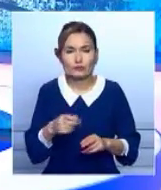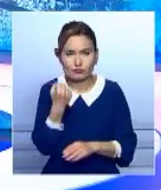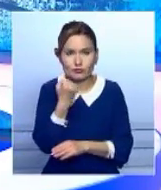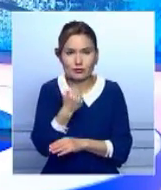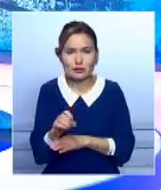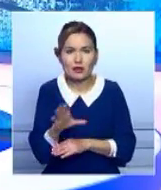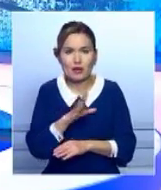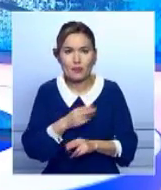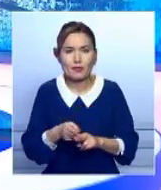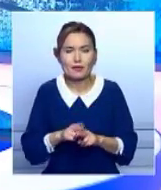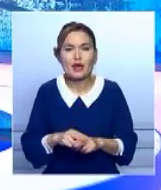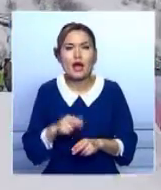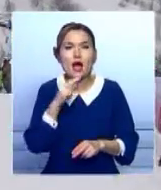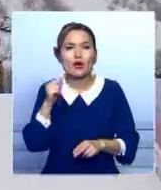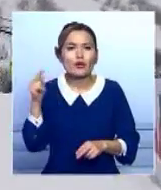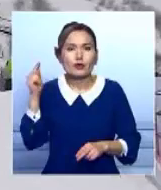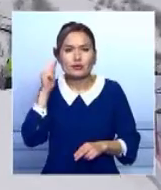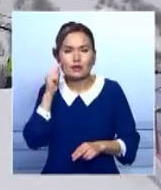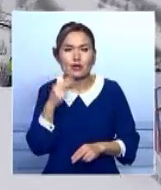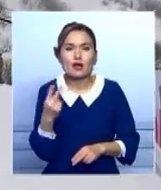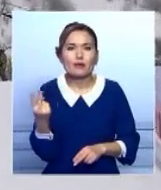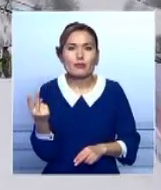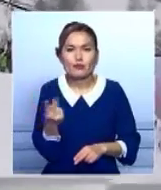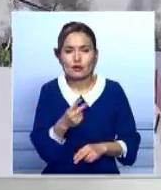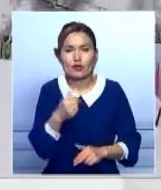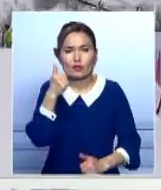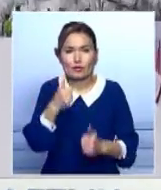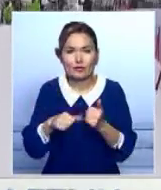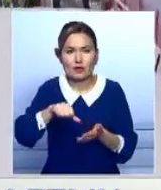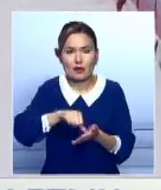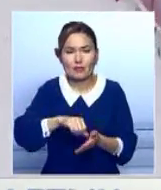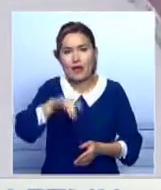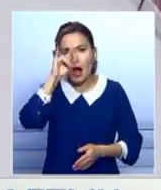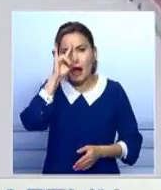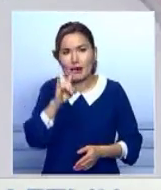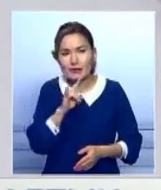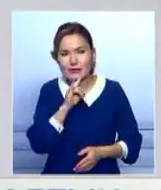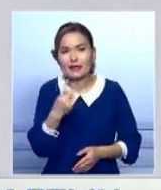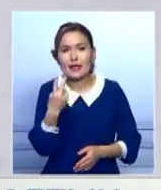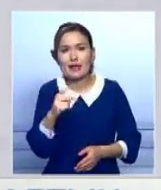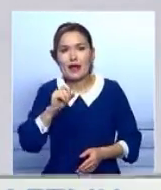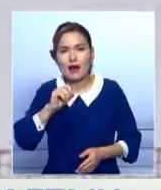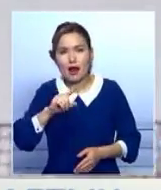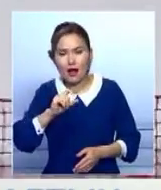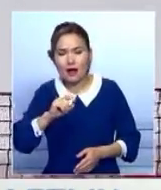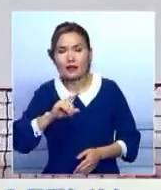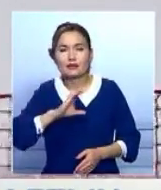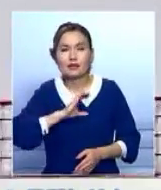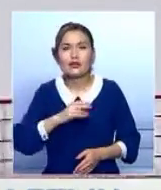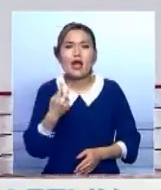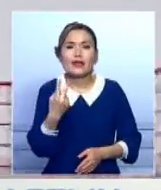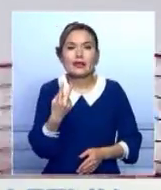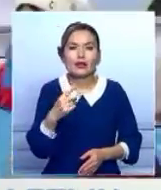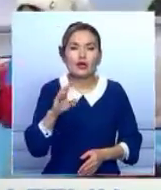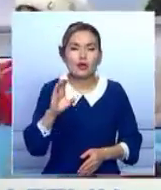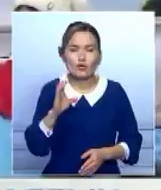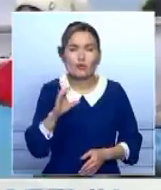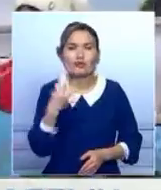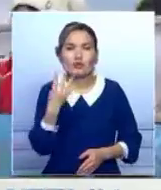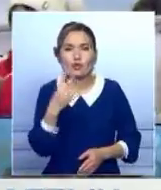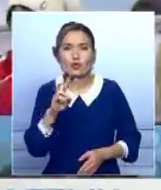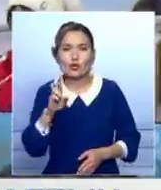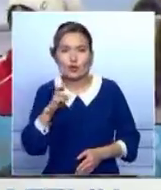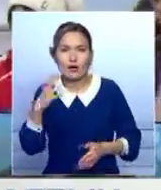атанды. Соңғысында олар қытайлық жұппен бәсекеге түскен еді. Қазір Қазақстан 2 алтын, 2 күміс, 4 қолаға ие. Сөйтіп